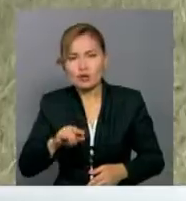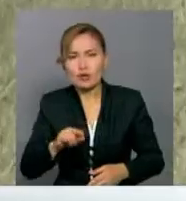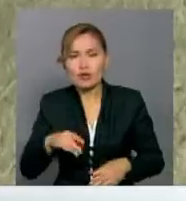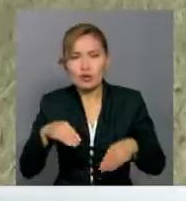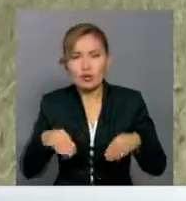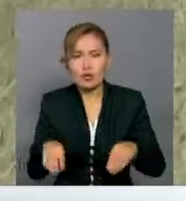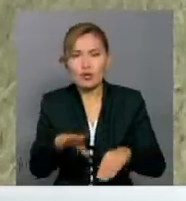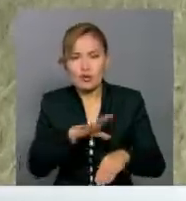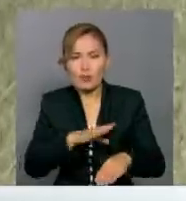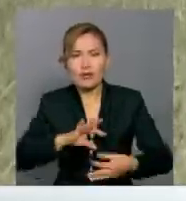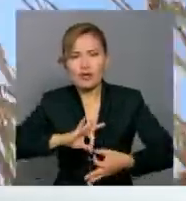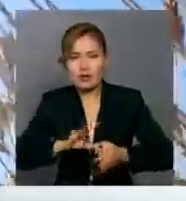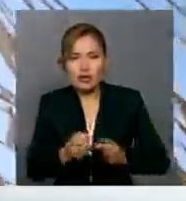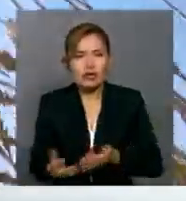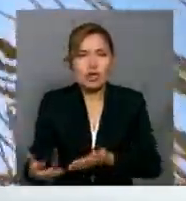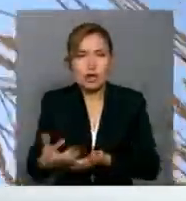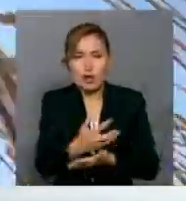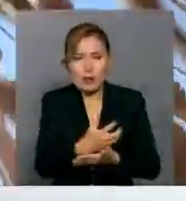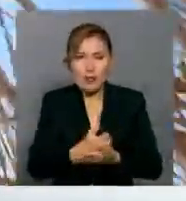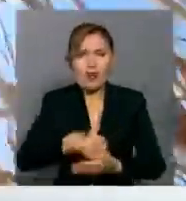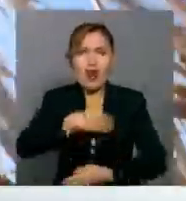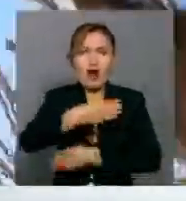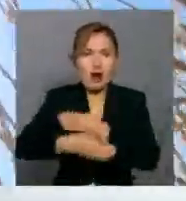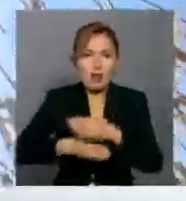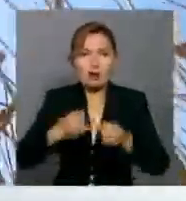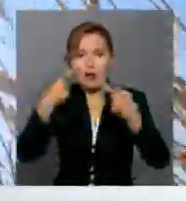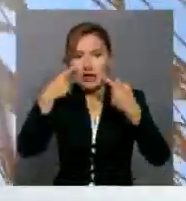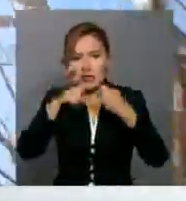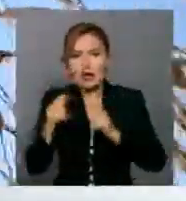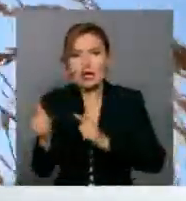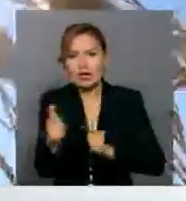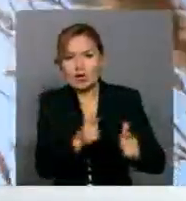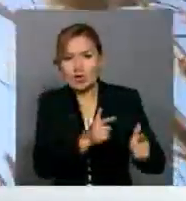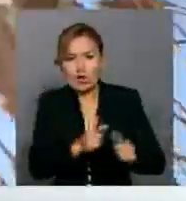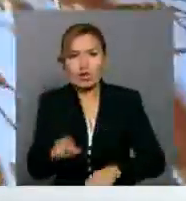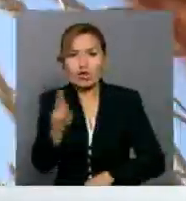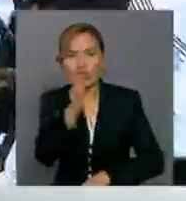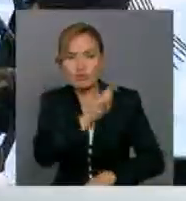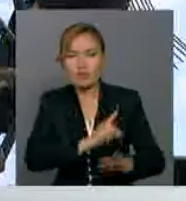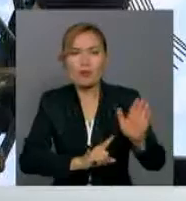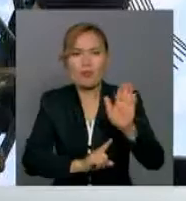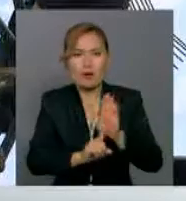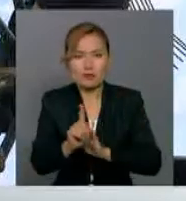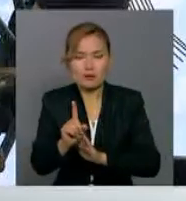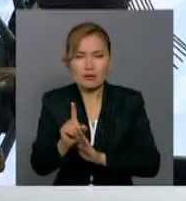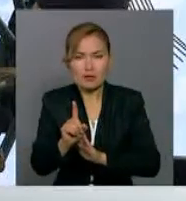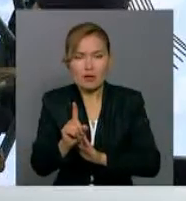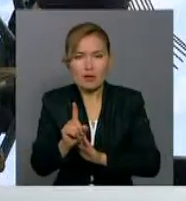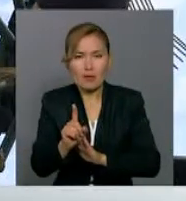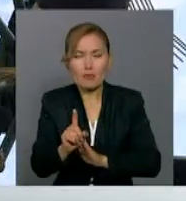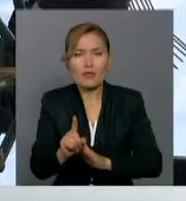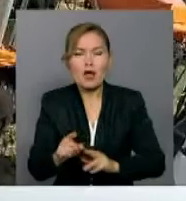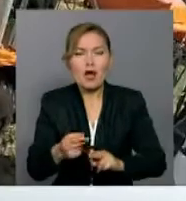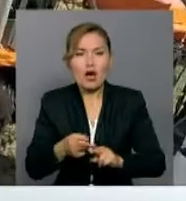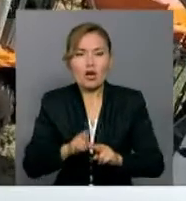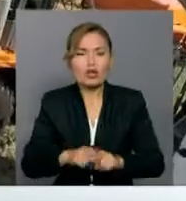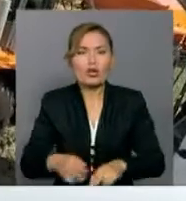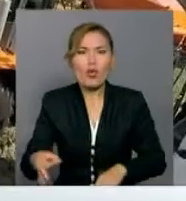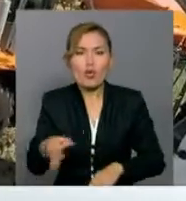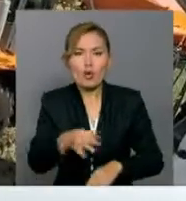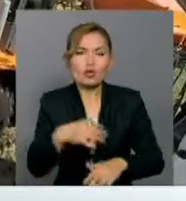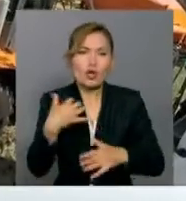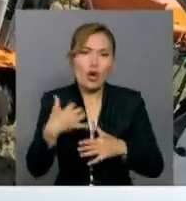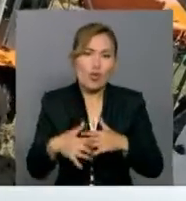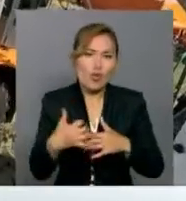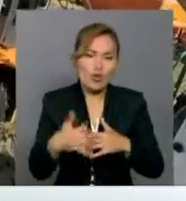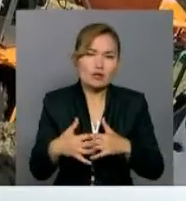шашау шығармай жинап алу үшін тегеурінді техникалар дала басында жүйткей бастады. Гектар түсім әзірге облыс бойынша орта